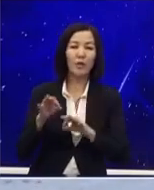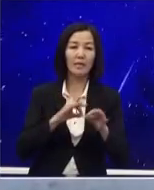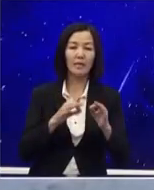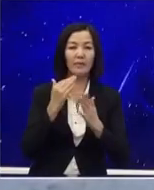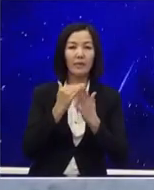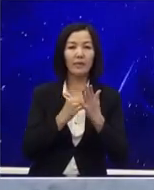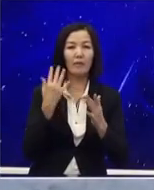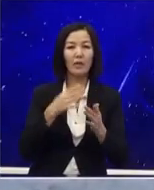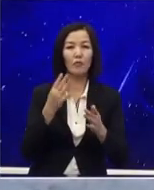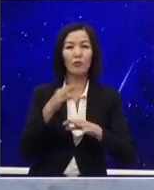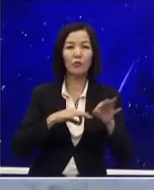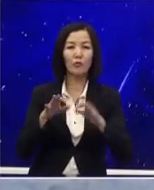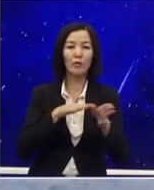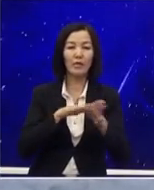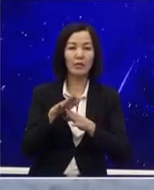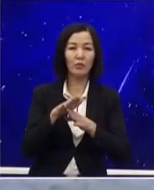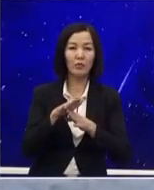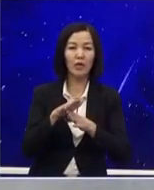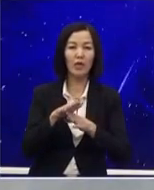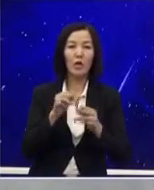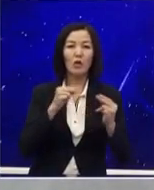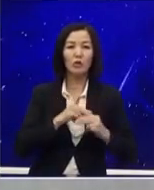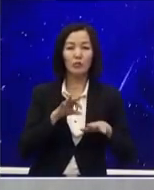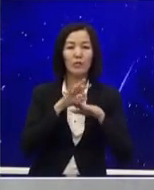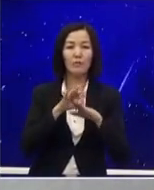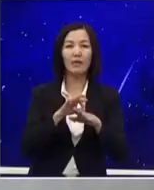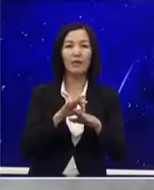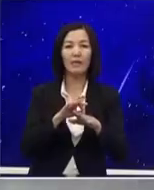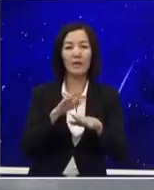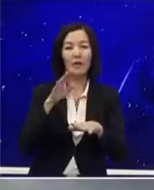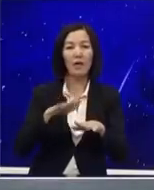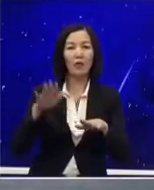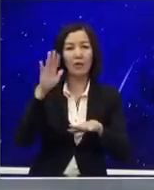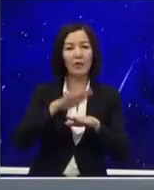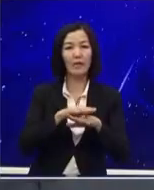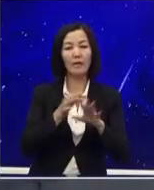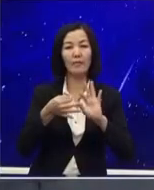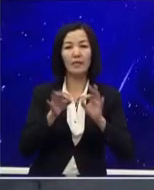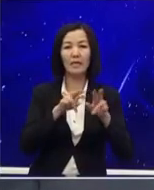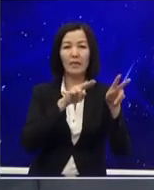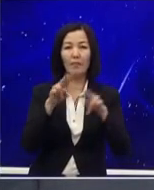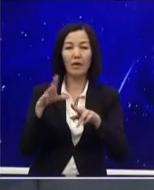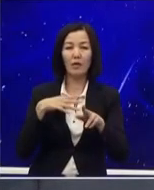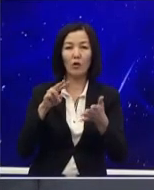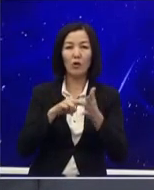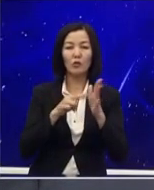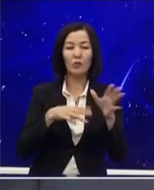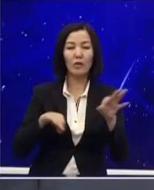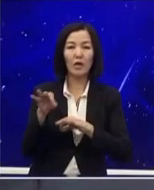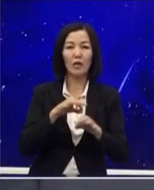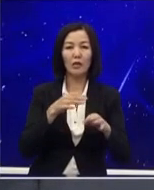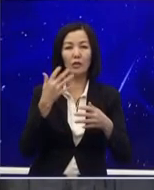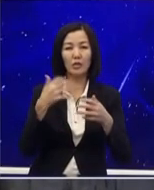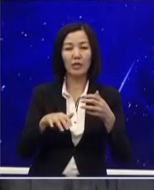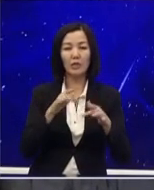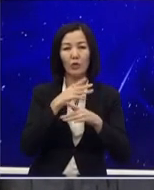бағдарламасымен 54 жоба іске асырылуда. Олардың жұмыс барысы аудан әкімінің тікелей бақылауында. Мамандардың айтуынша, жоспарланған жобалардың жартысынан